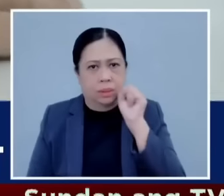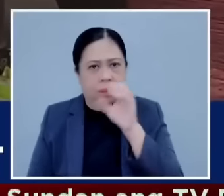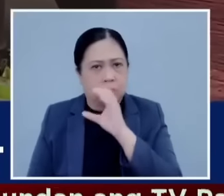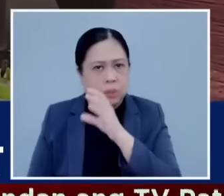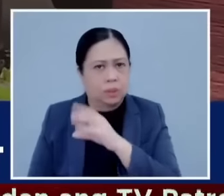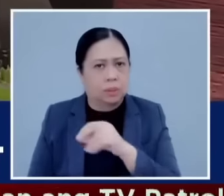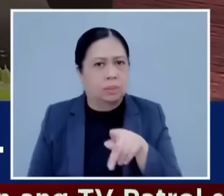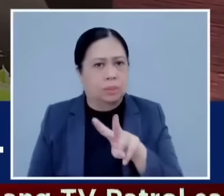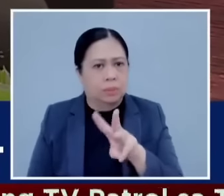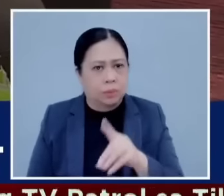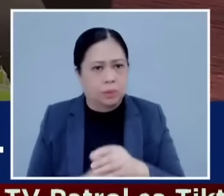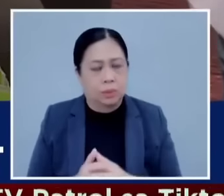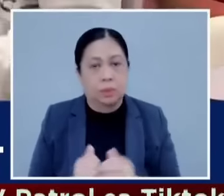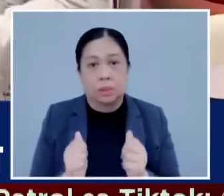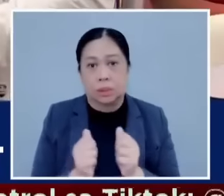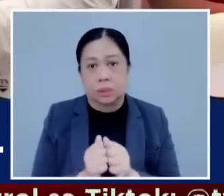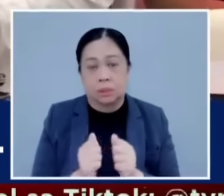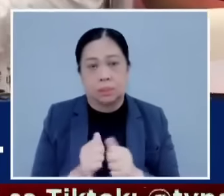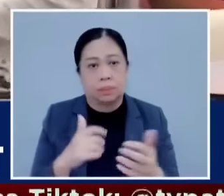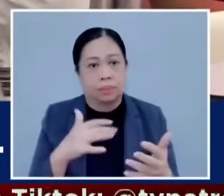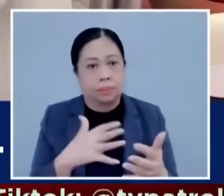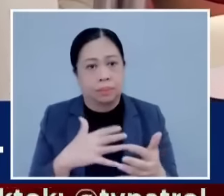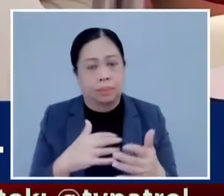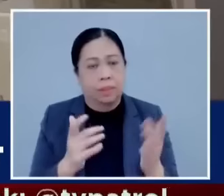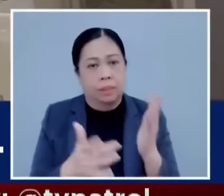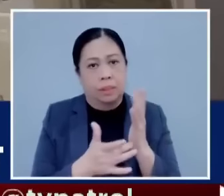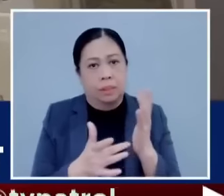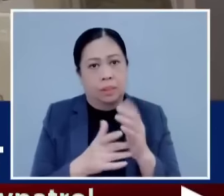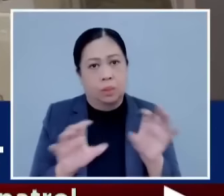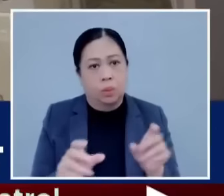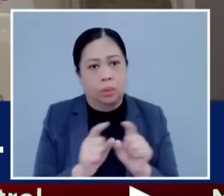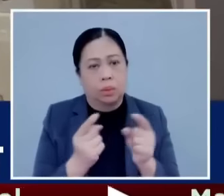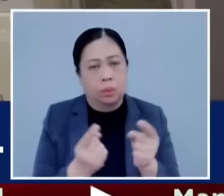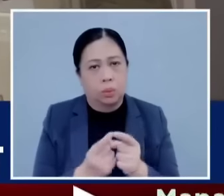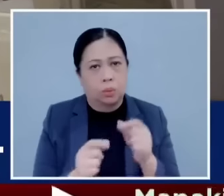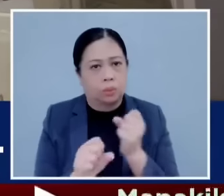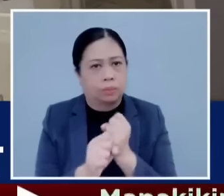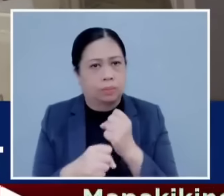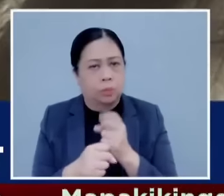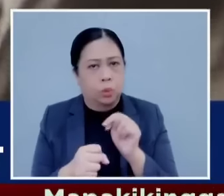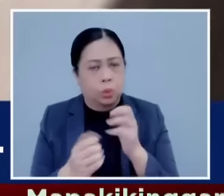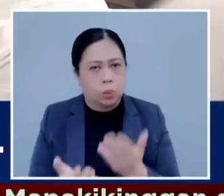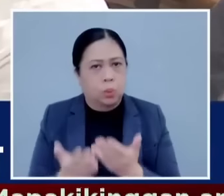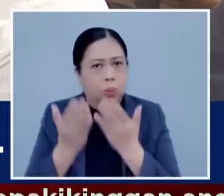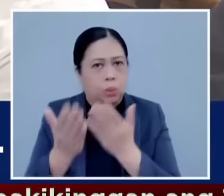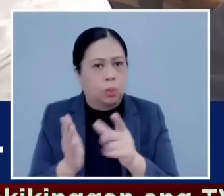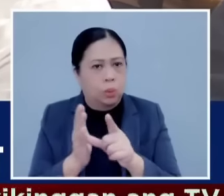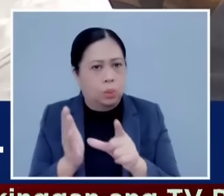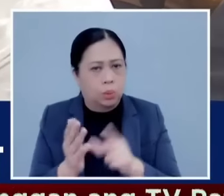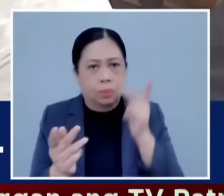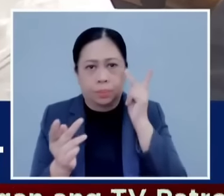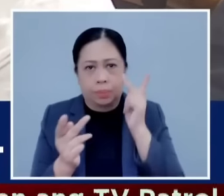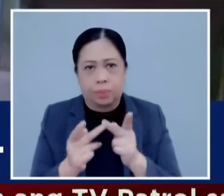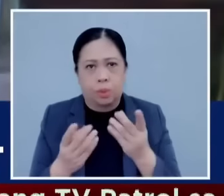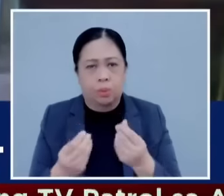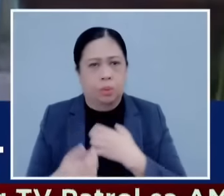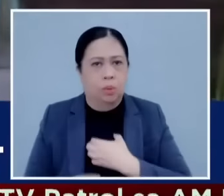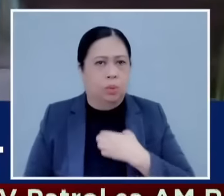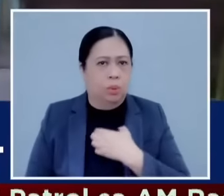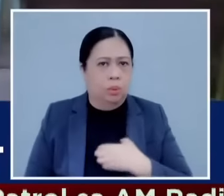PWDs. Kasama ito sa pag-aaralan ng Technical Working Group na babalangkas ng panukalang batas na layong tugunan ang mga reklamo